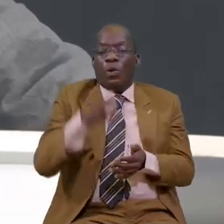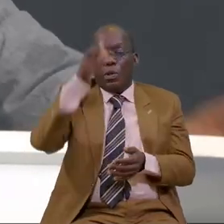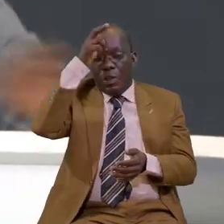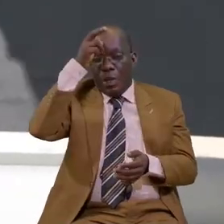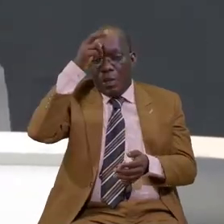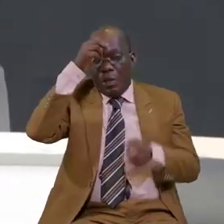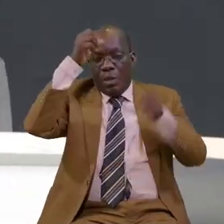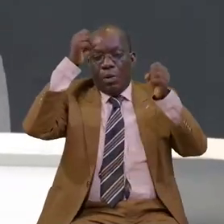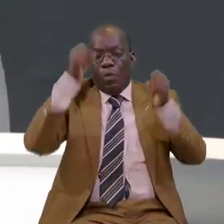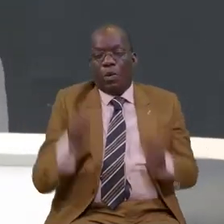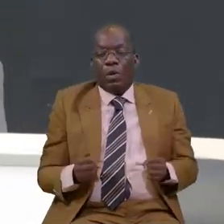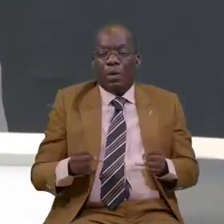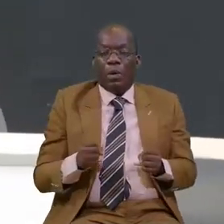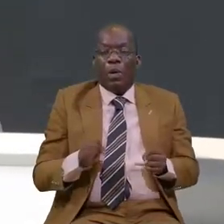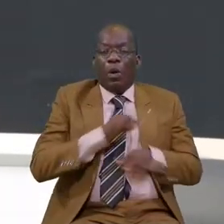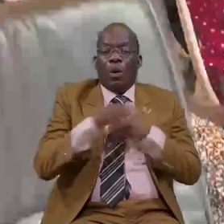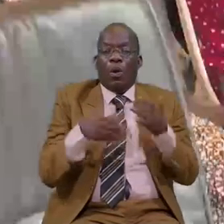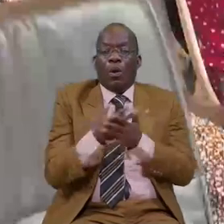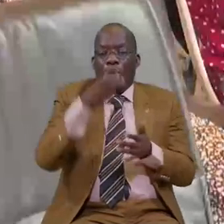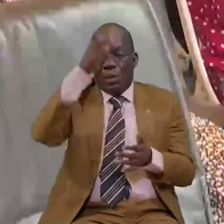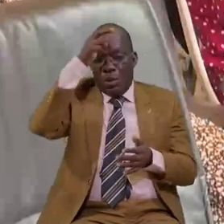forteresses de Satan.